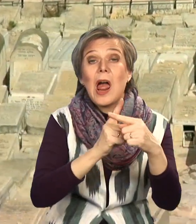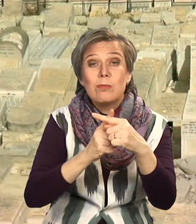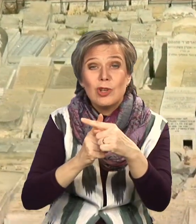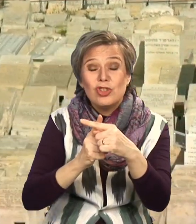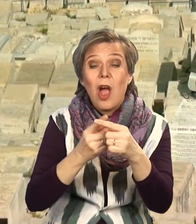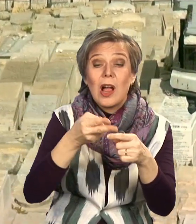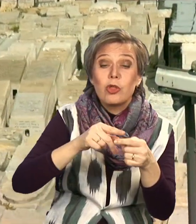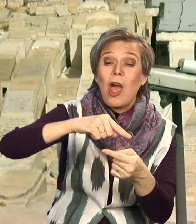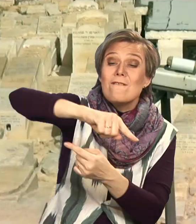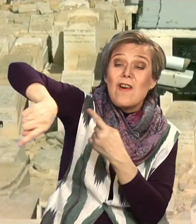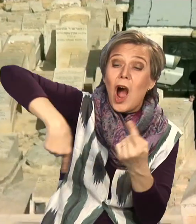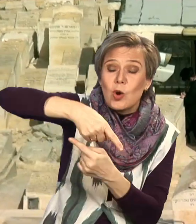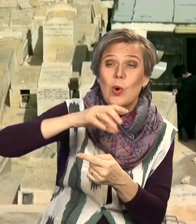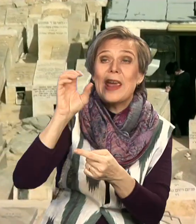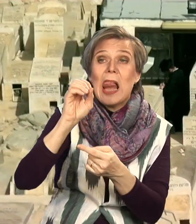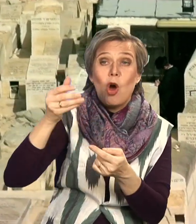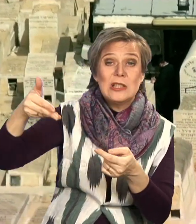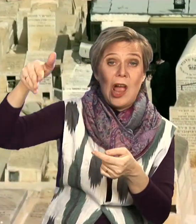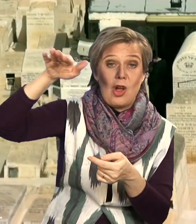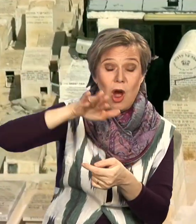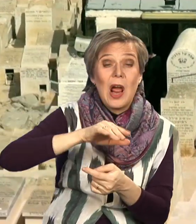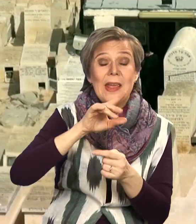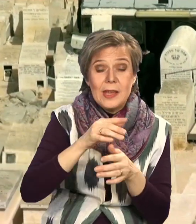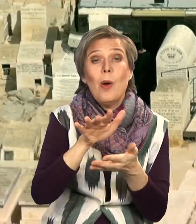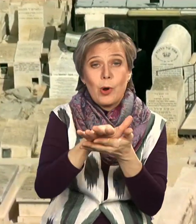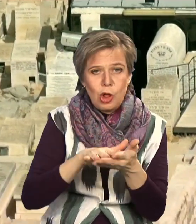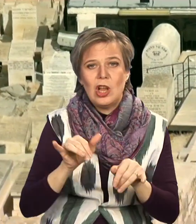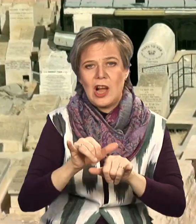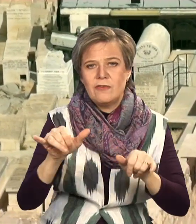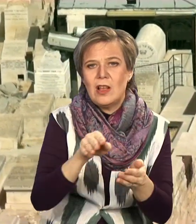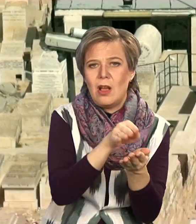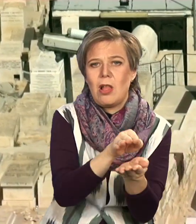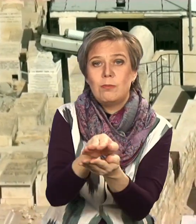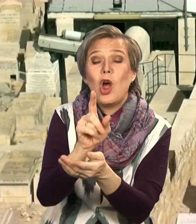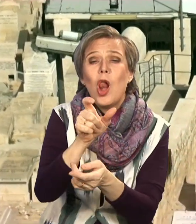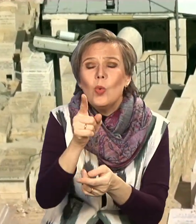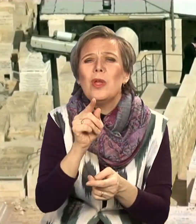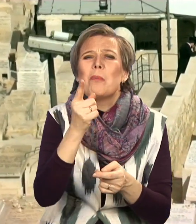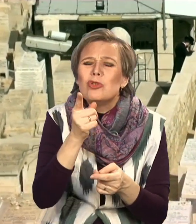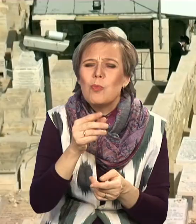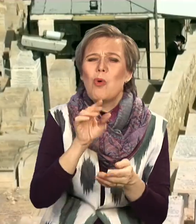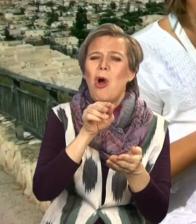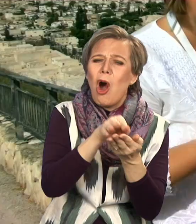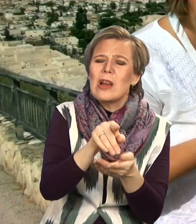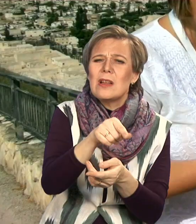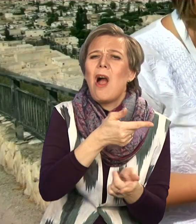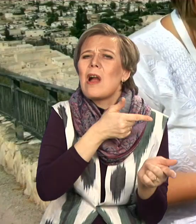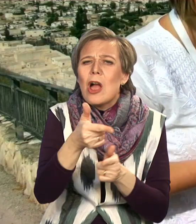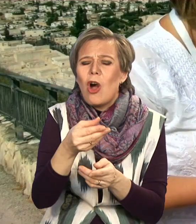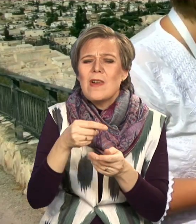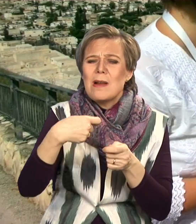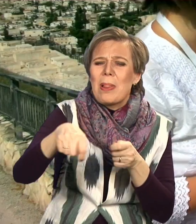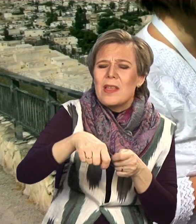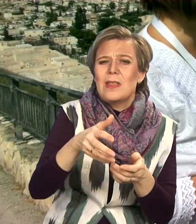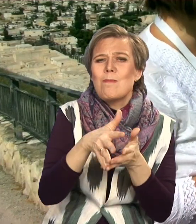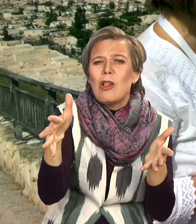опоясывает Елеонскую гору, и кладбище, которое продолжает развиваться. Почему люди хоронят здесь? Почему люди готовы платить большие средства, чтобы